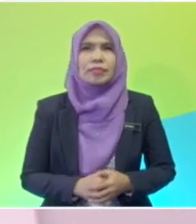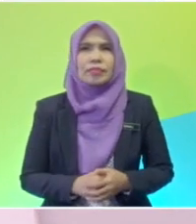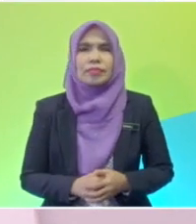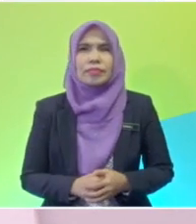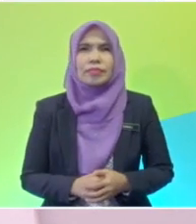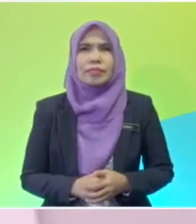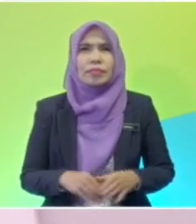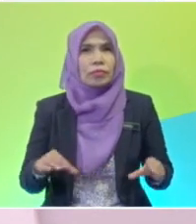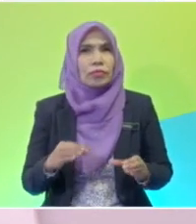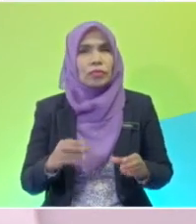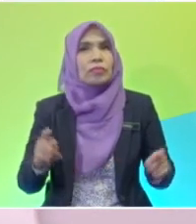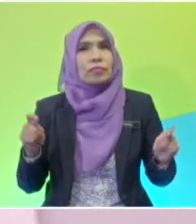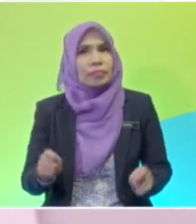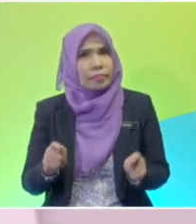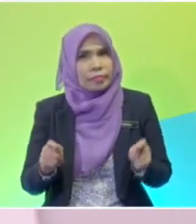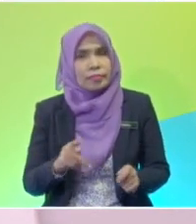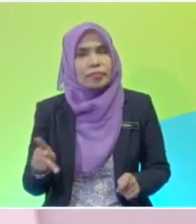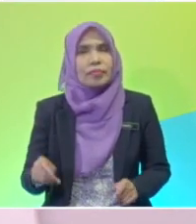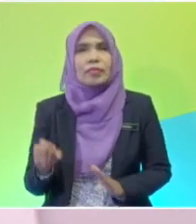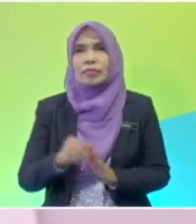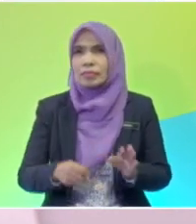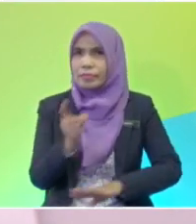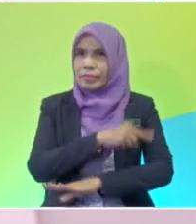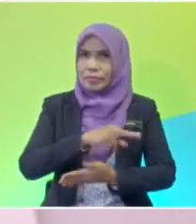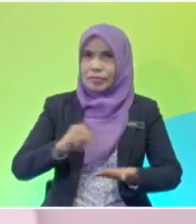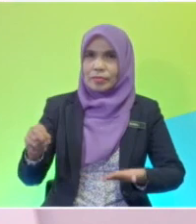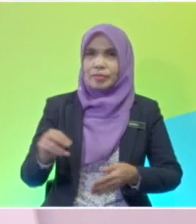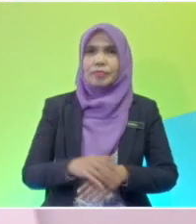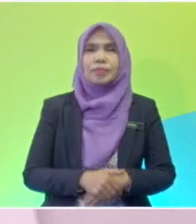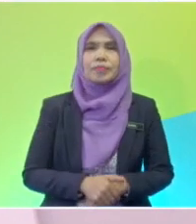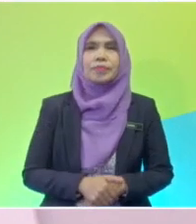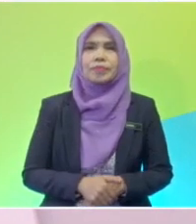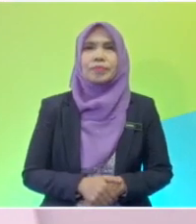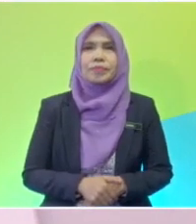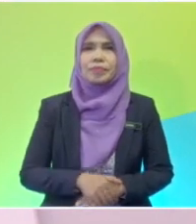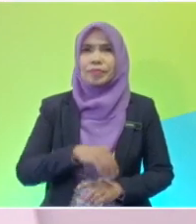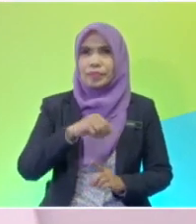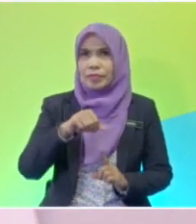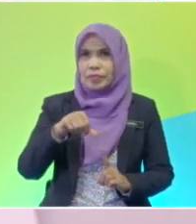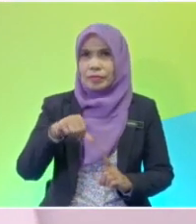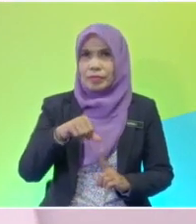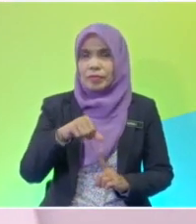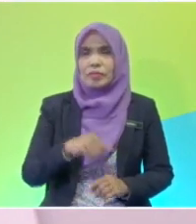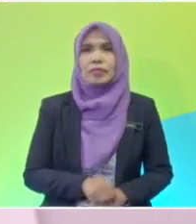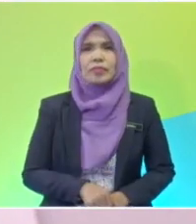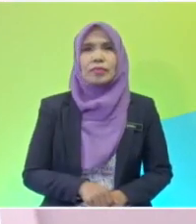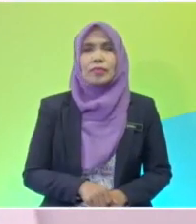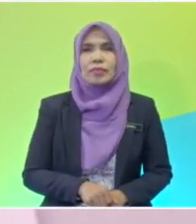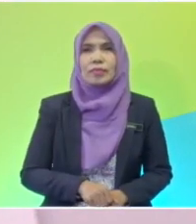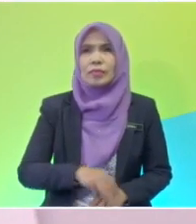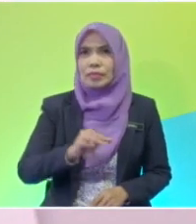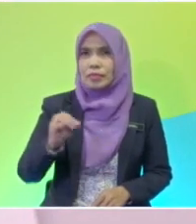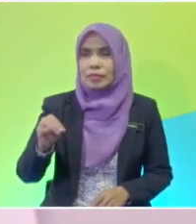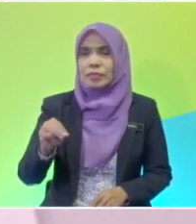tindakan-tindakan seharian apabila pelajar ini dia paham tentang diri dia dan dia boleh